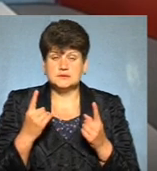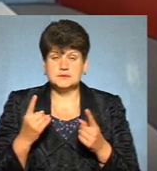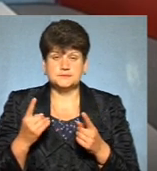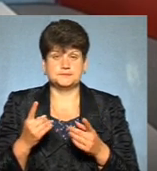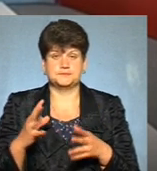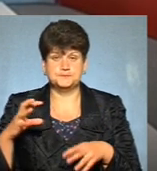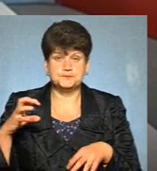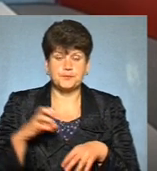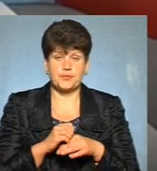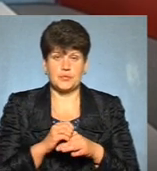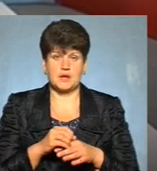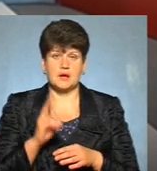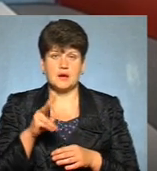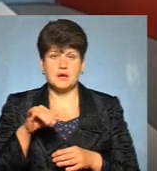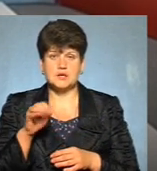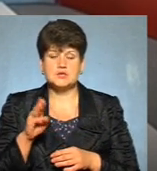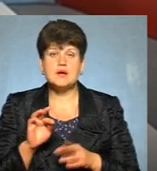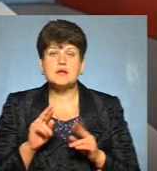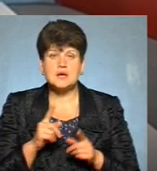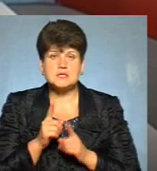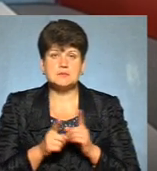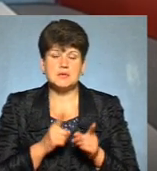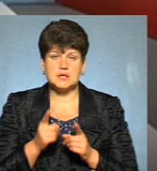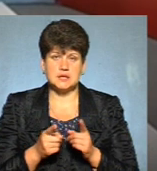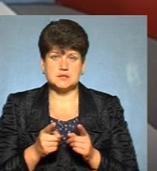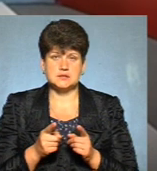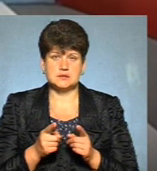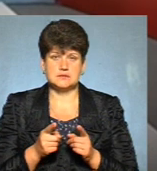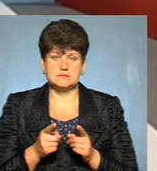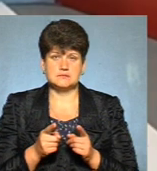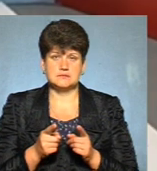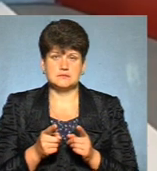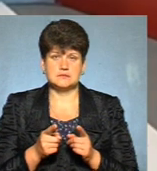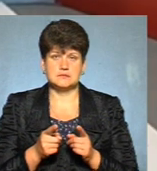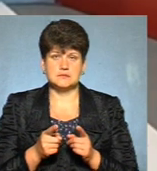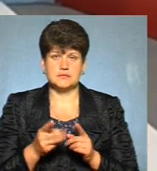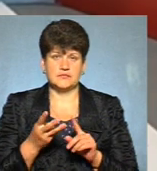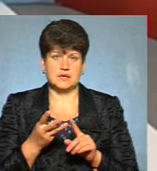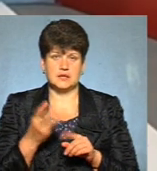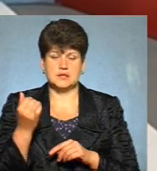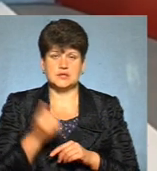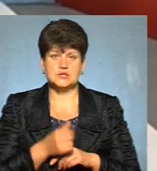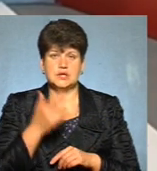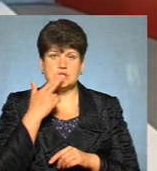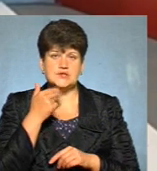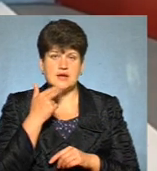кліща. Як змінилися дані станом на кінець, на третій тиждень червня?